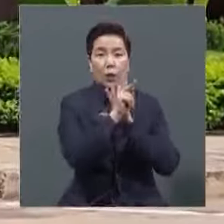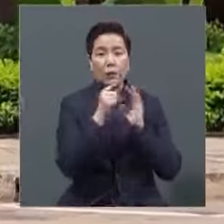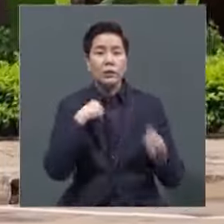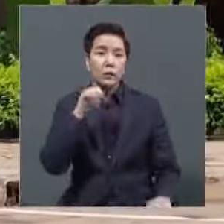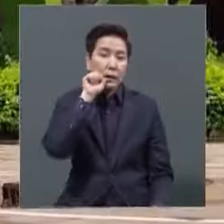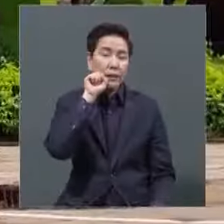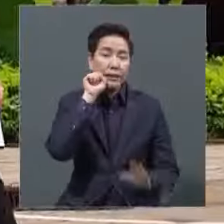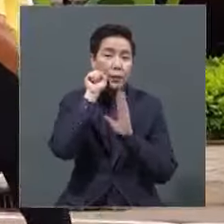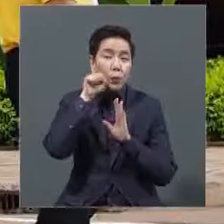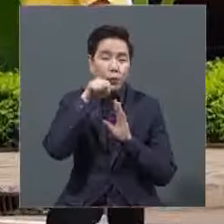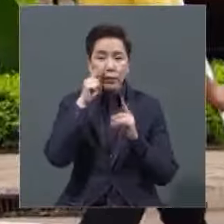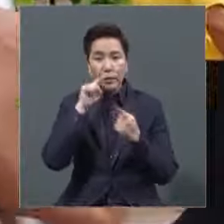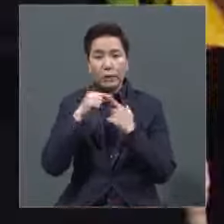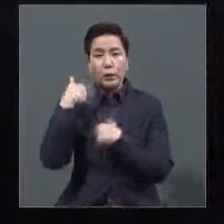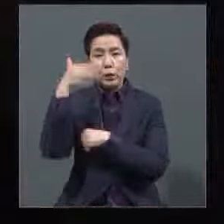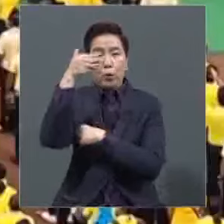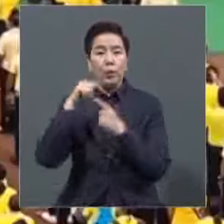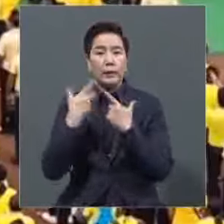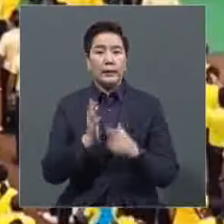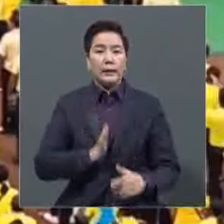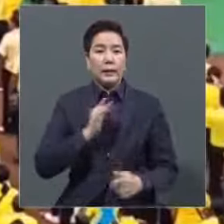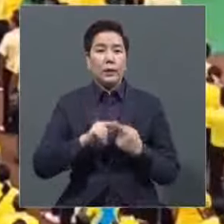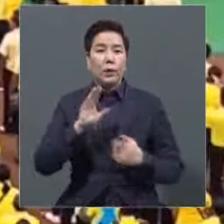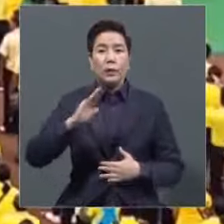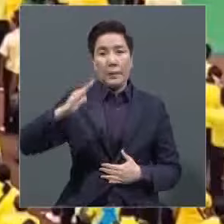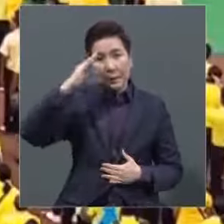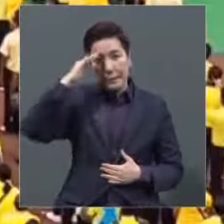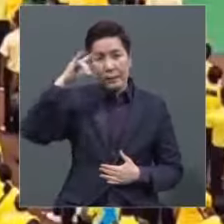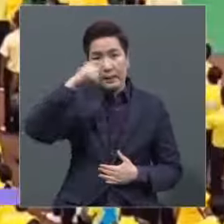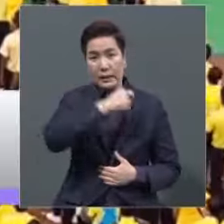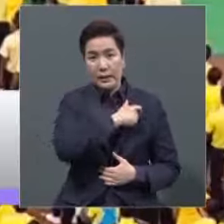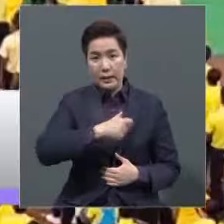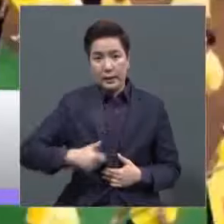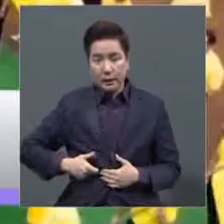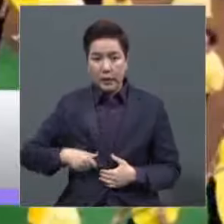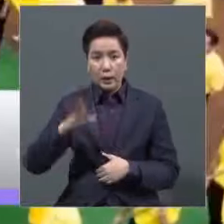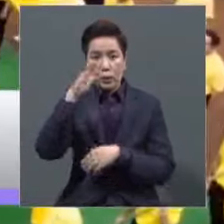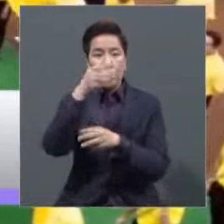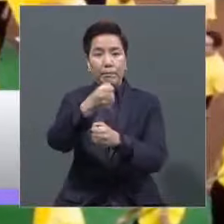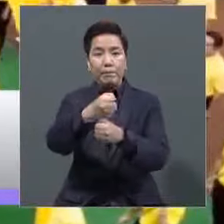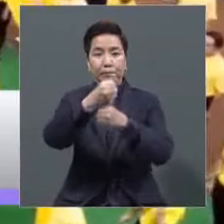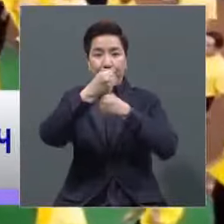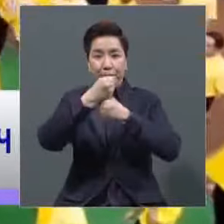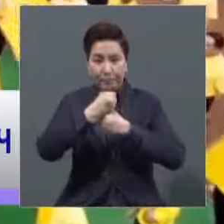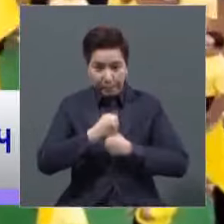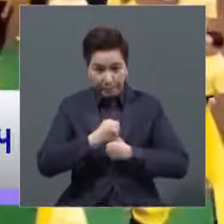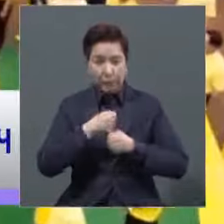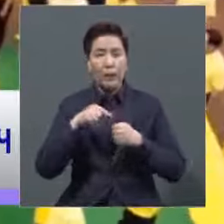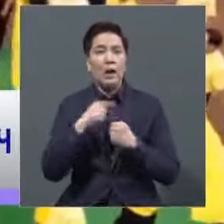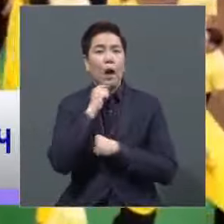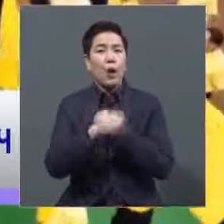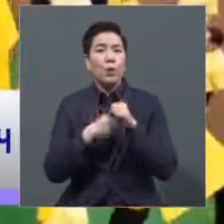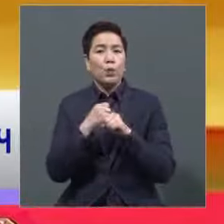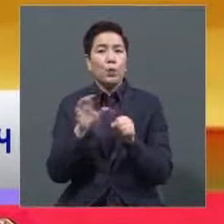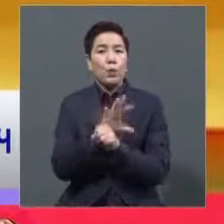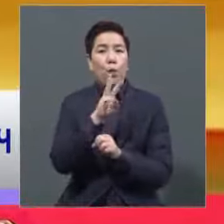รับมอบธงตราสัญลักษณ์งานเฉลิมพระเกียรติพระบาทสมเด็จพระเจ้าอยู่หัวเนื่องในโอกาสพระราชพิธีมหามงคลเฉลิมพระชนมพรรษา6ร